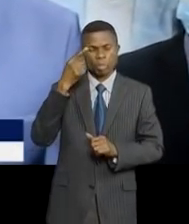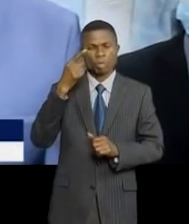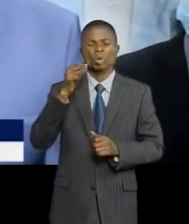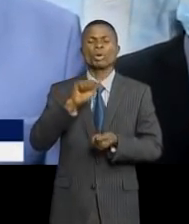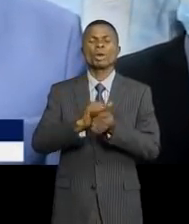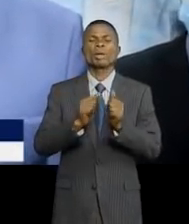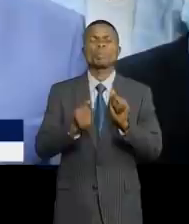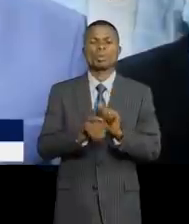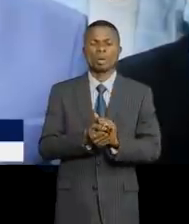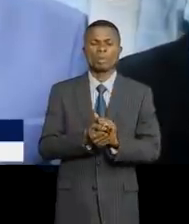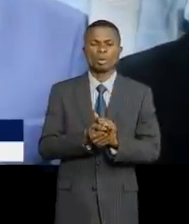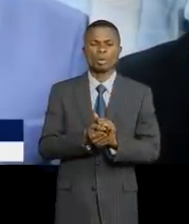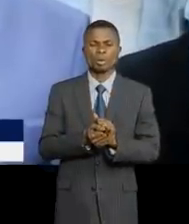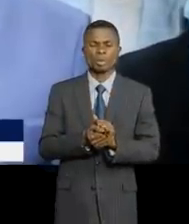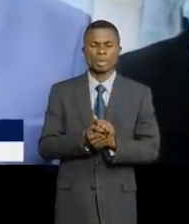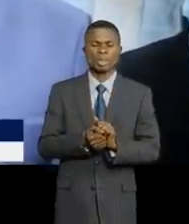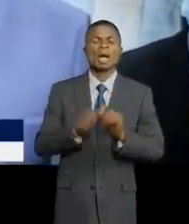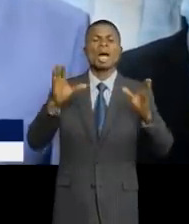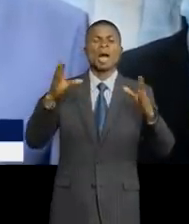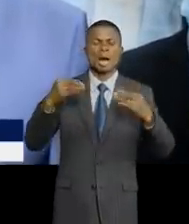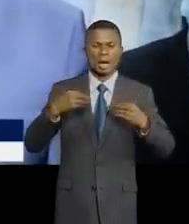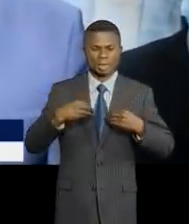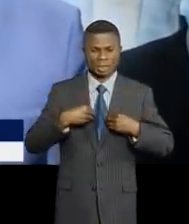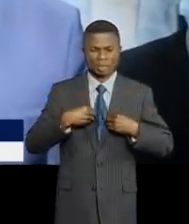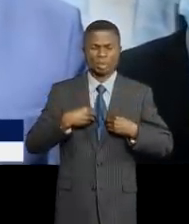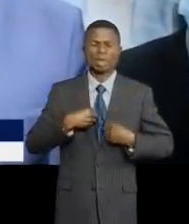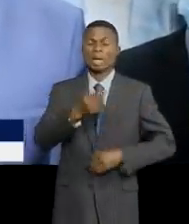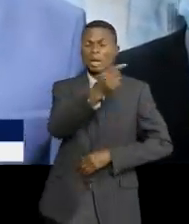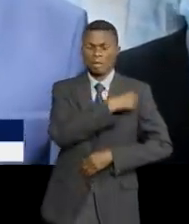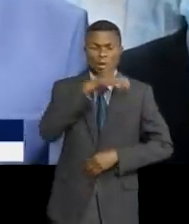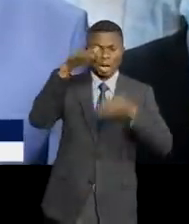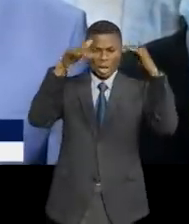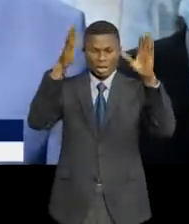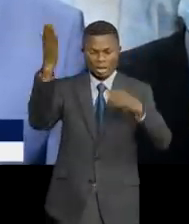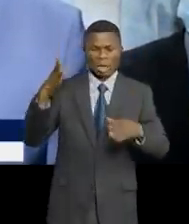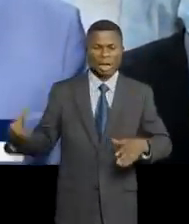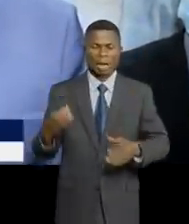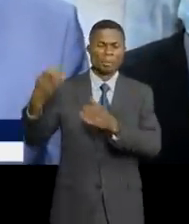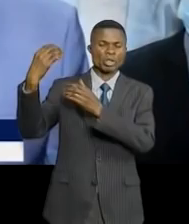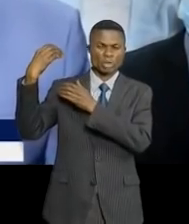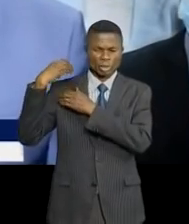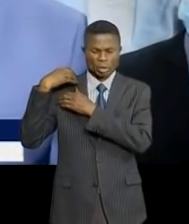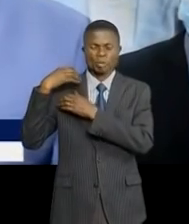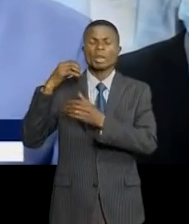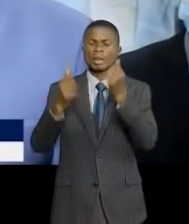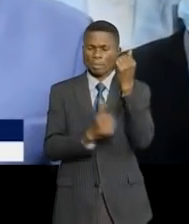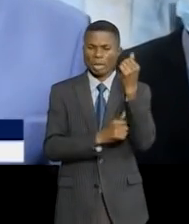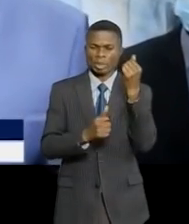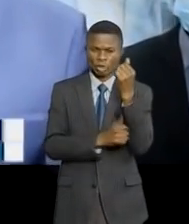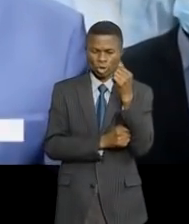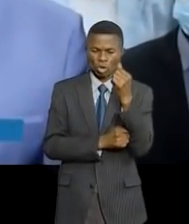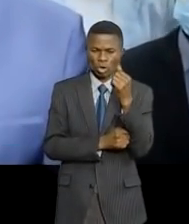à la reconnaissance de ce vaccin à l'étranger. On a parlé de la prise en charge des cas en